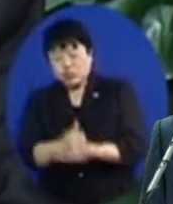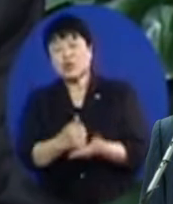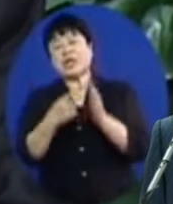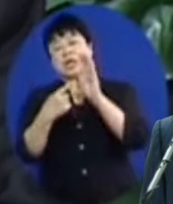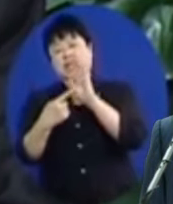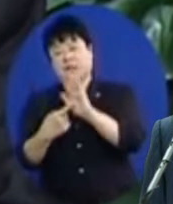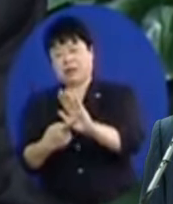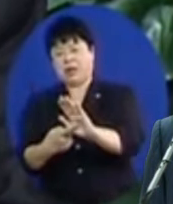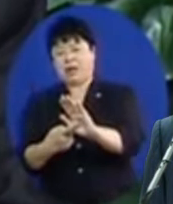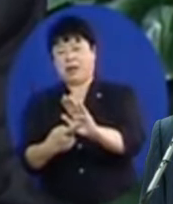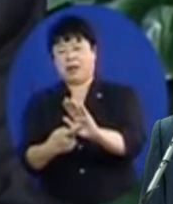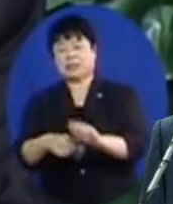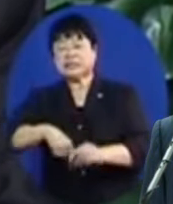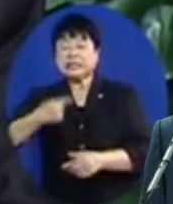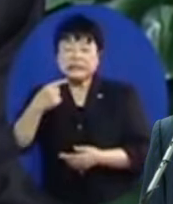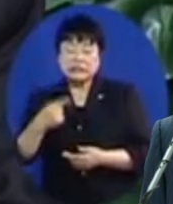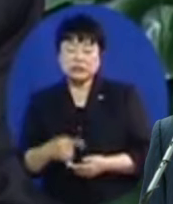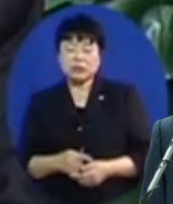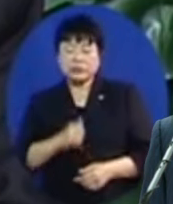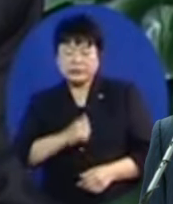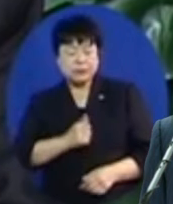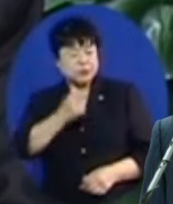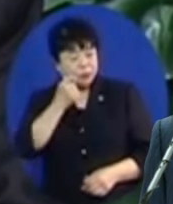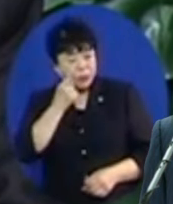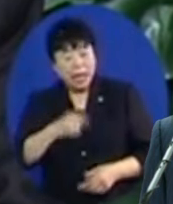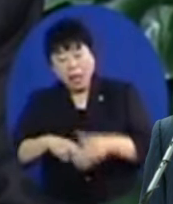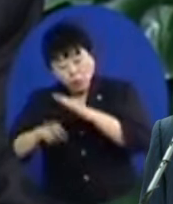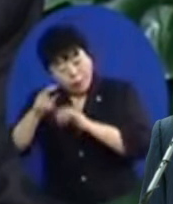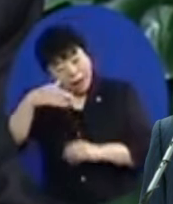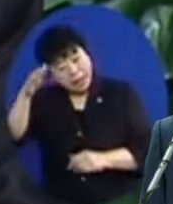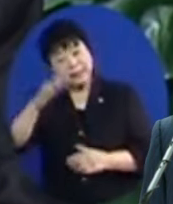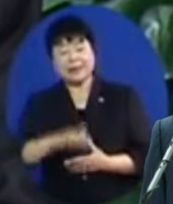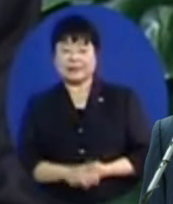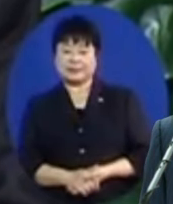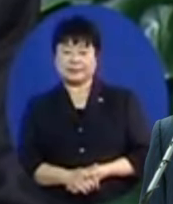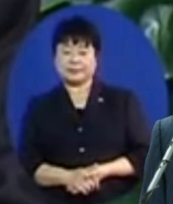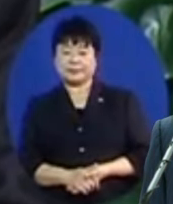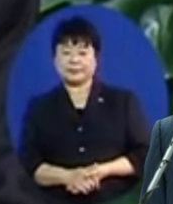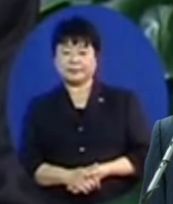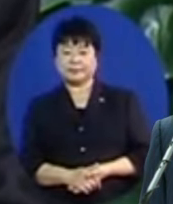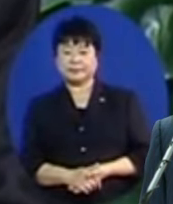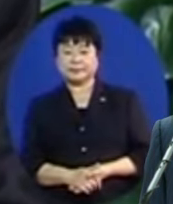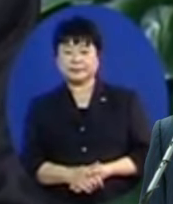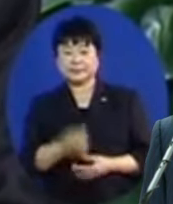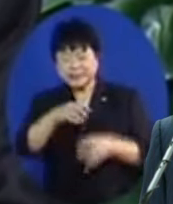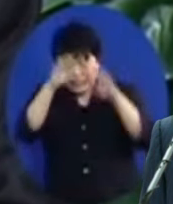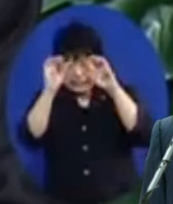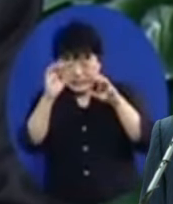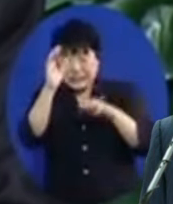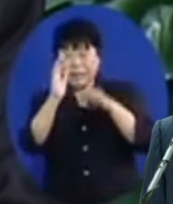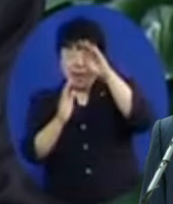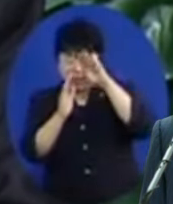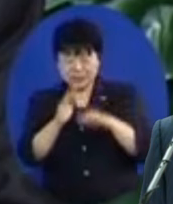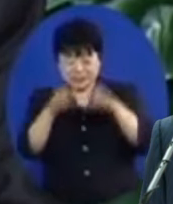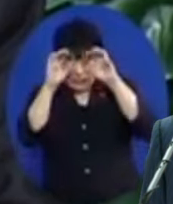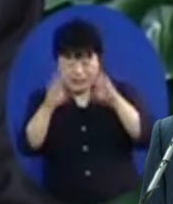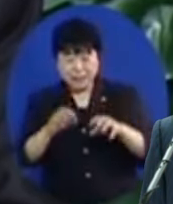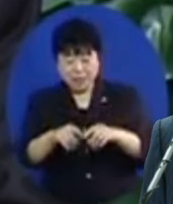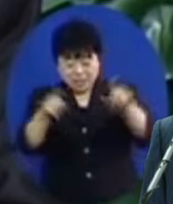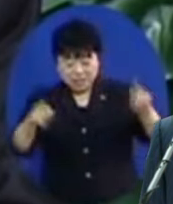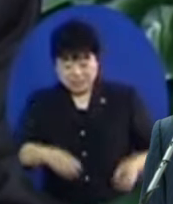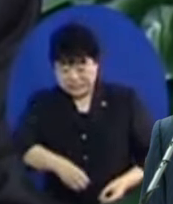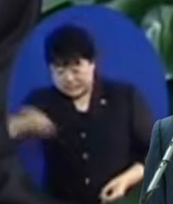드러나기 때문에 내 스스로가 나를 견디지 못해서 도망을 칩니다. 장마가 지나고 난 다음에 끄적대기를